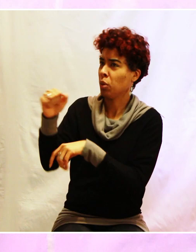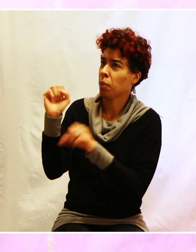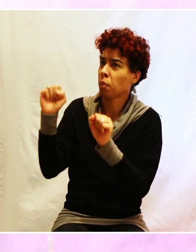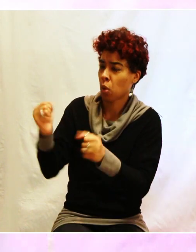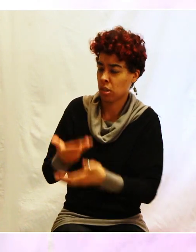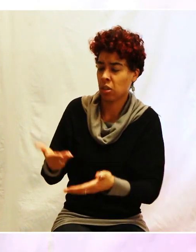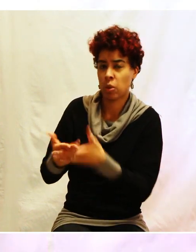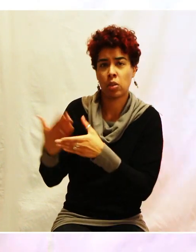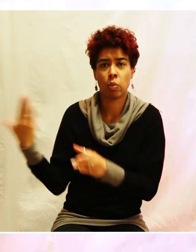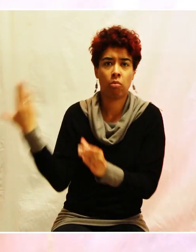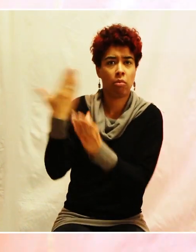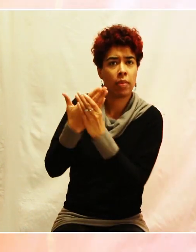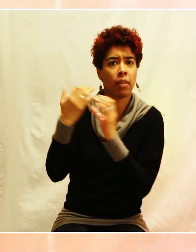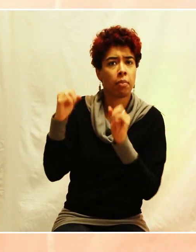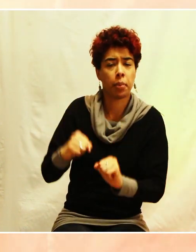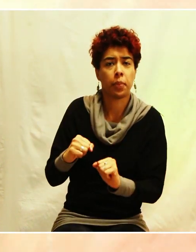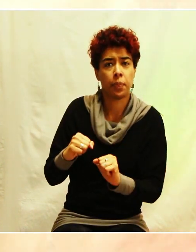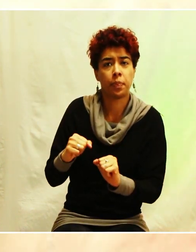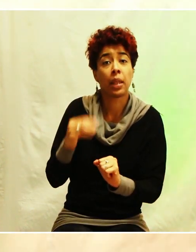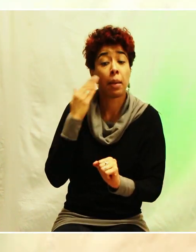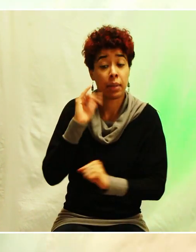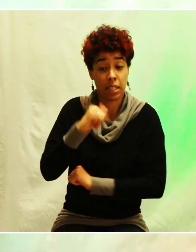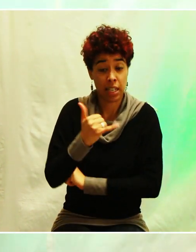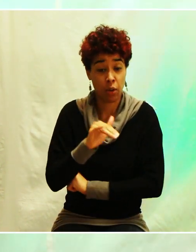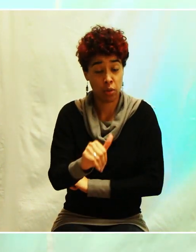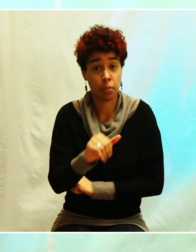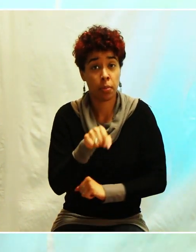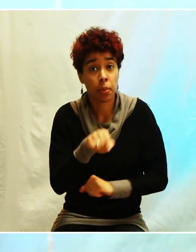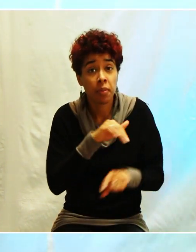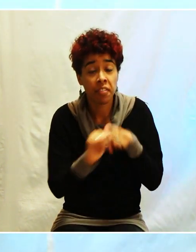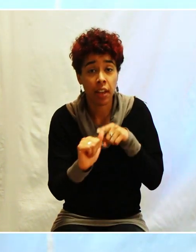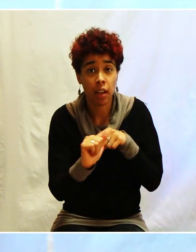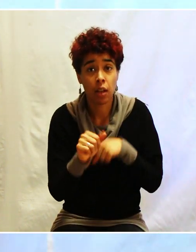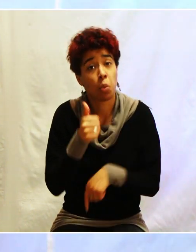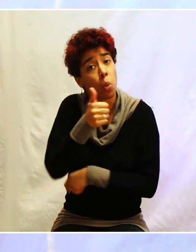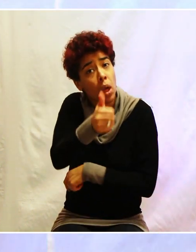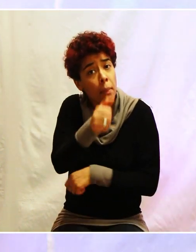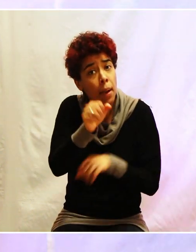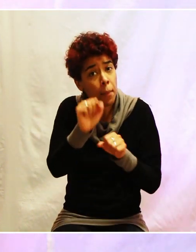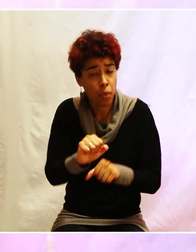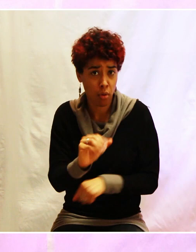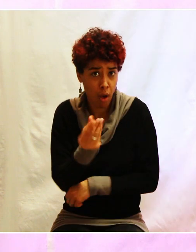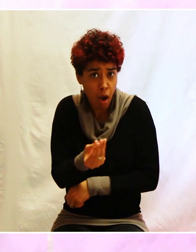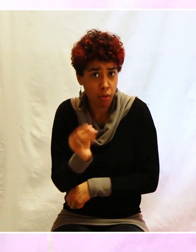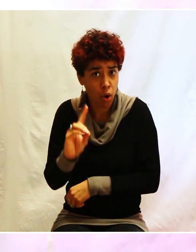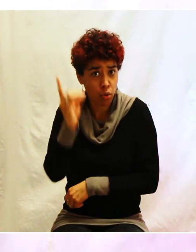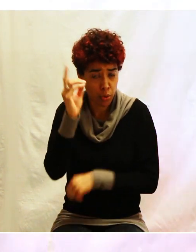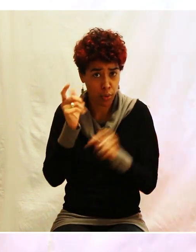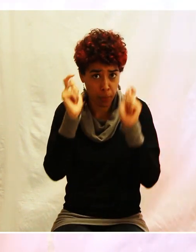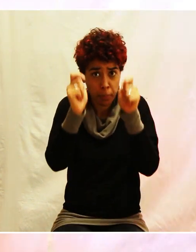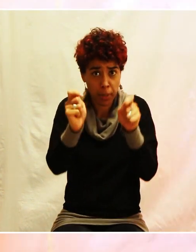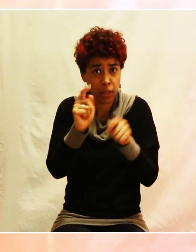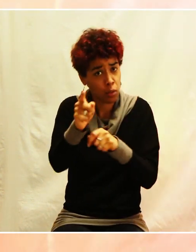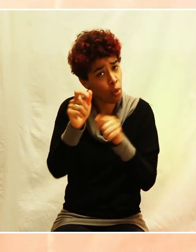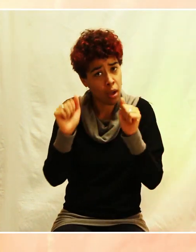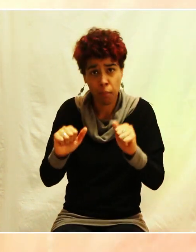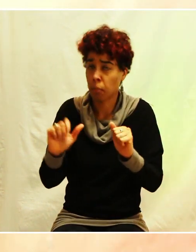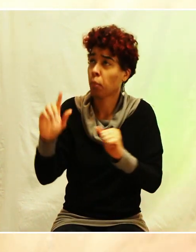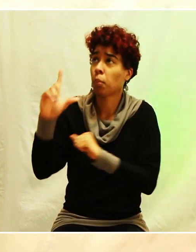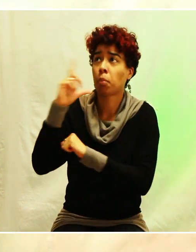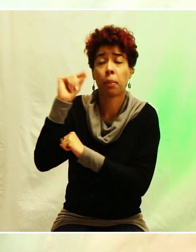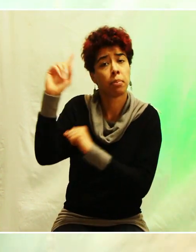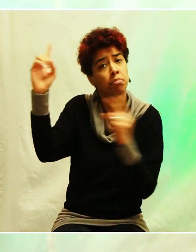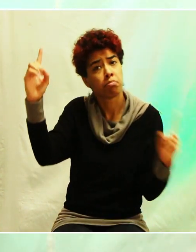situation. Si lui a pu le faire de cette manière-là, toi, en tant qu'enfant de Dieu, tu as cet accès auprès du